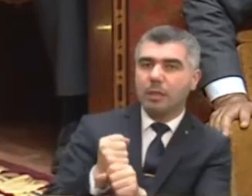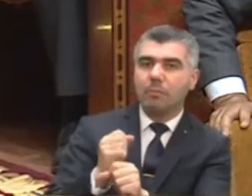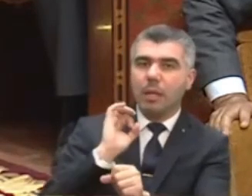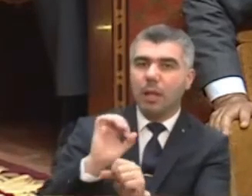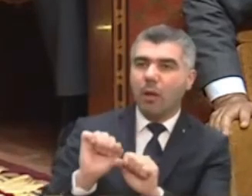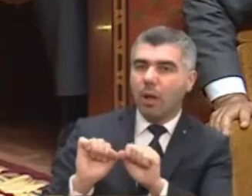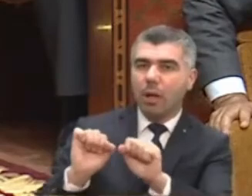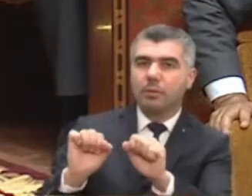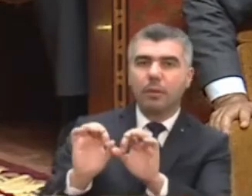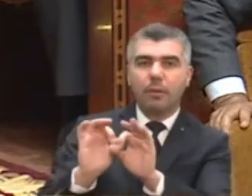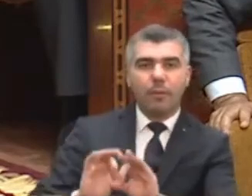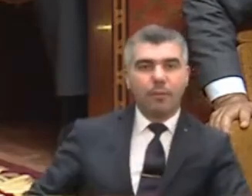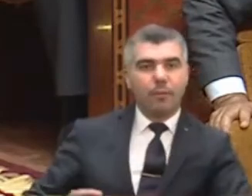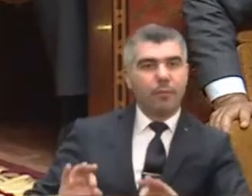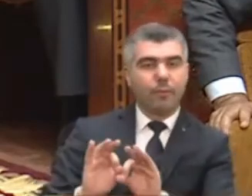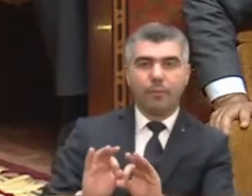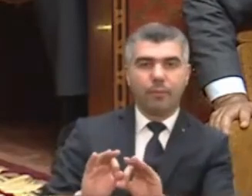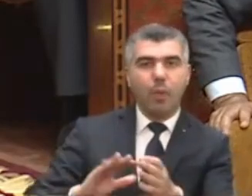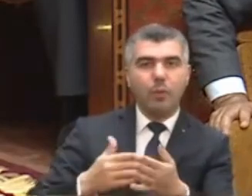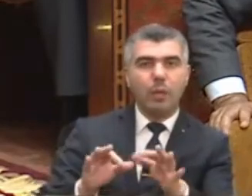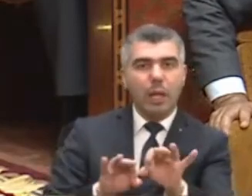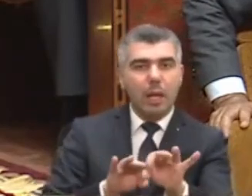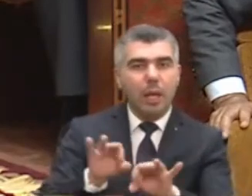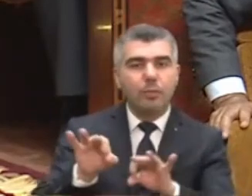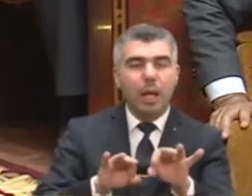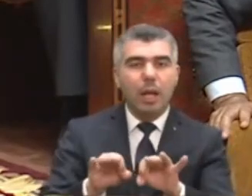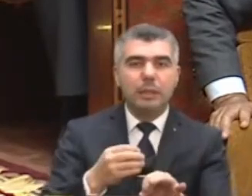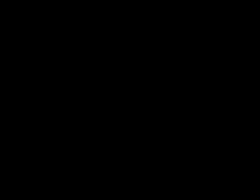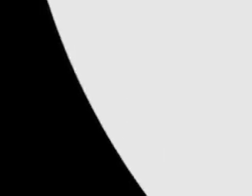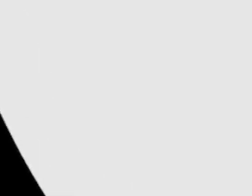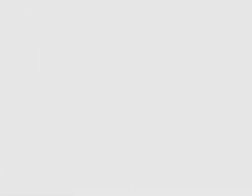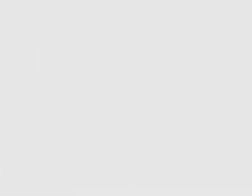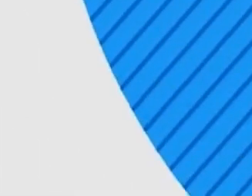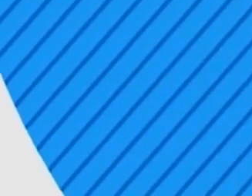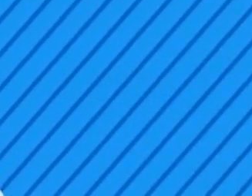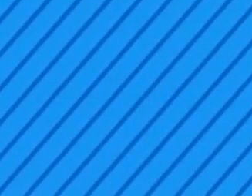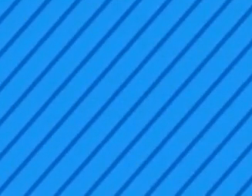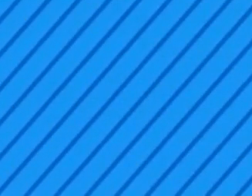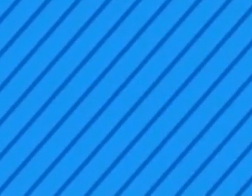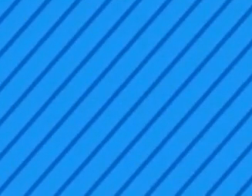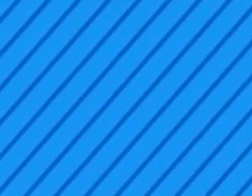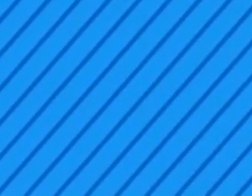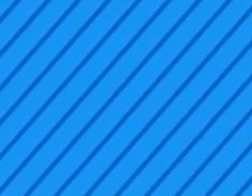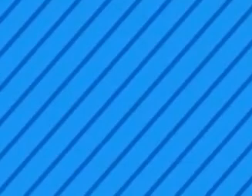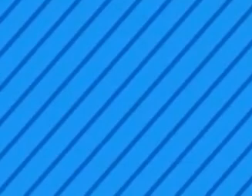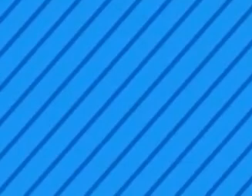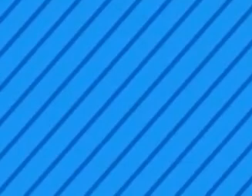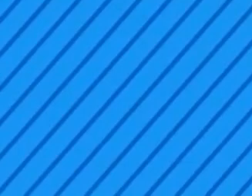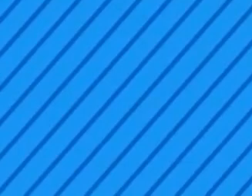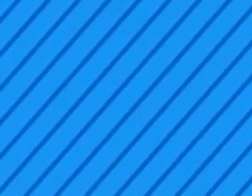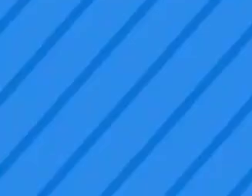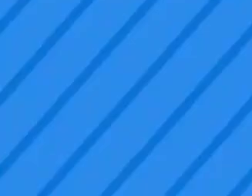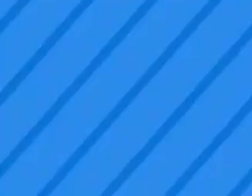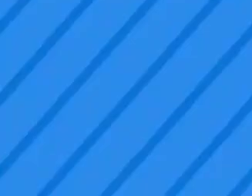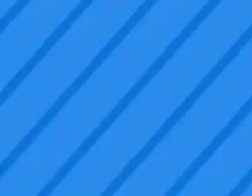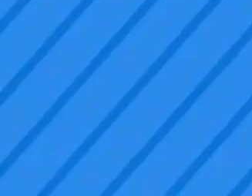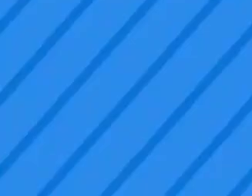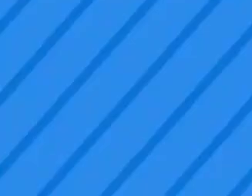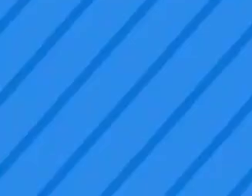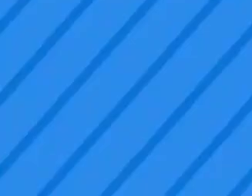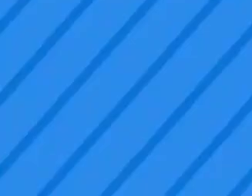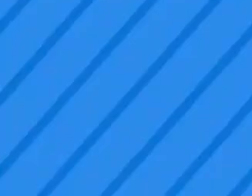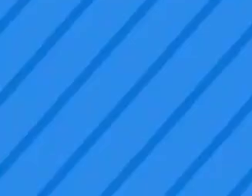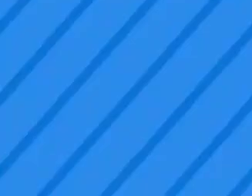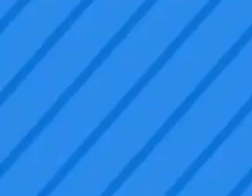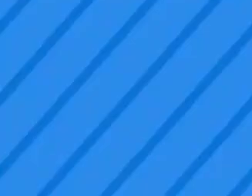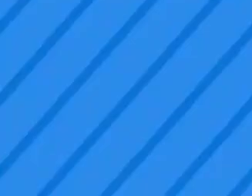وهاد العمل اللي تقوموا به في هذا الاجراء اللي تقوموا به بعض الاطباء. وشكرا. قبل ما تخرجوا ما تنساوش تابوناو في قناه اش كاين وتفعلوا الجرس